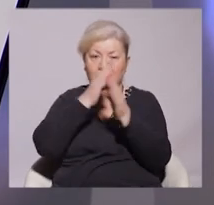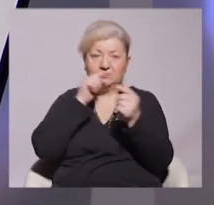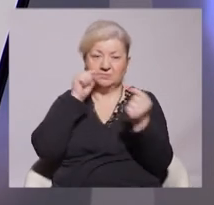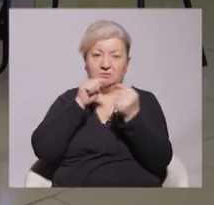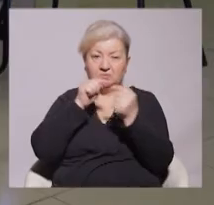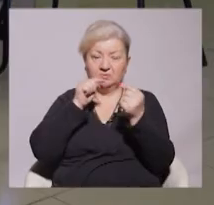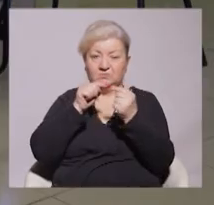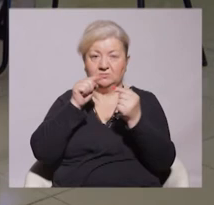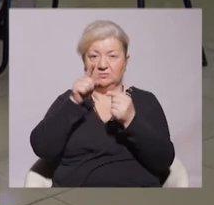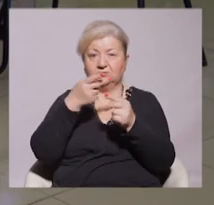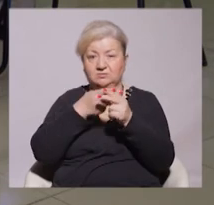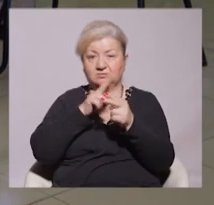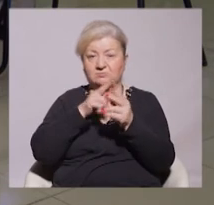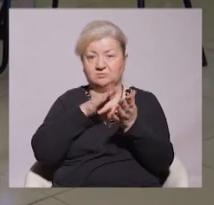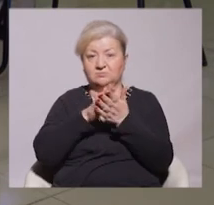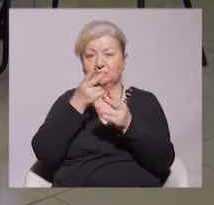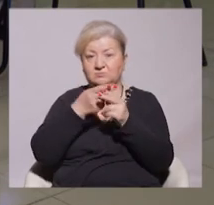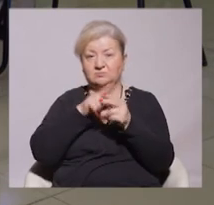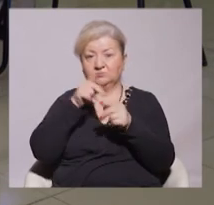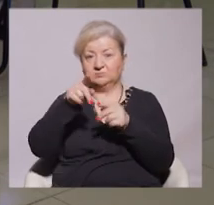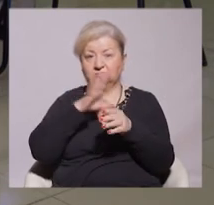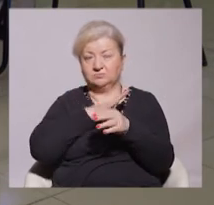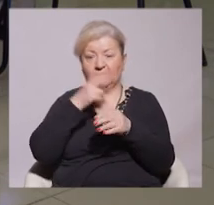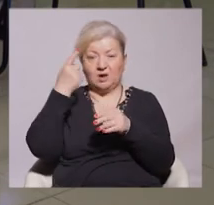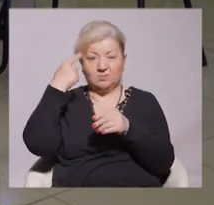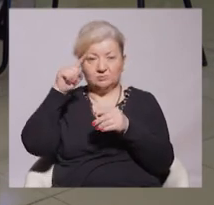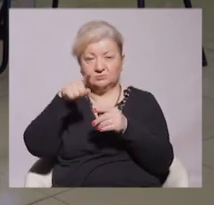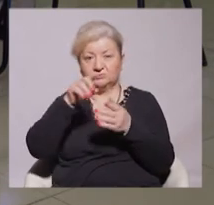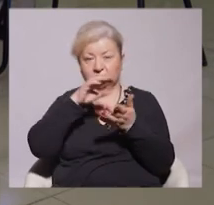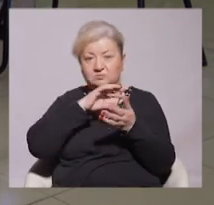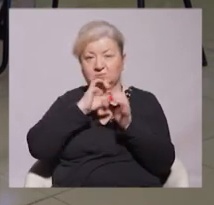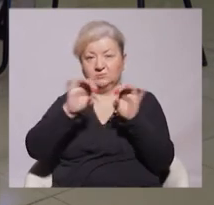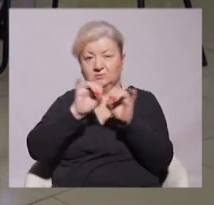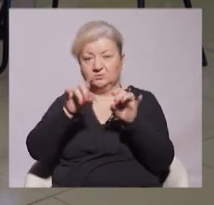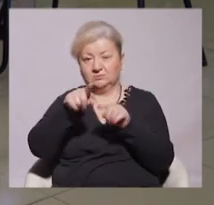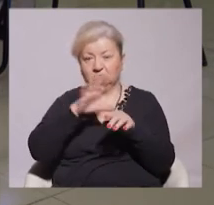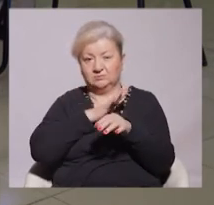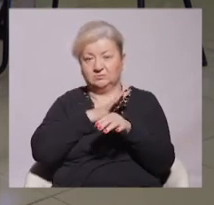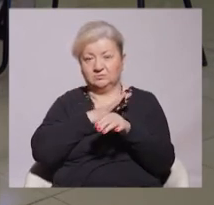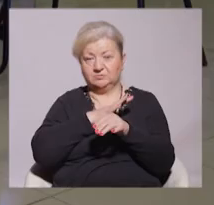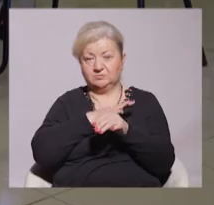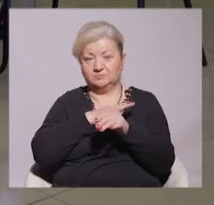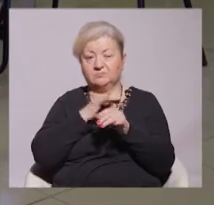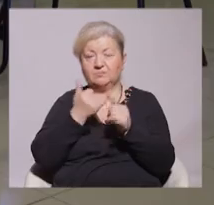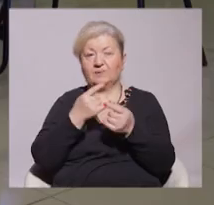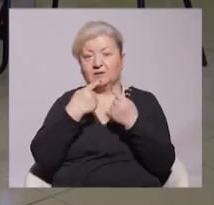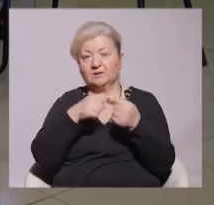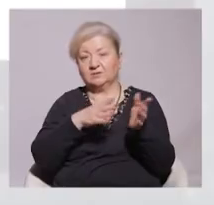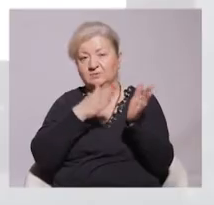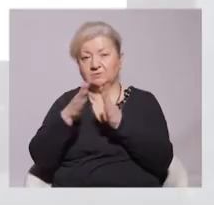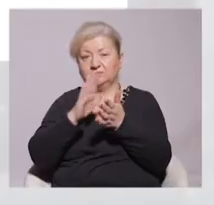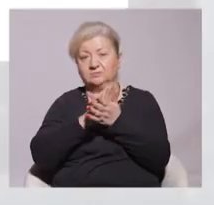გააბალანსოს. აი ასეთი იყო ამ ამოცანის ამოხსნა. ახლა კი გადავიდეთ შემდეგ